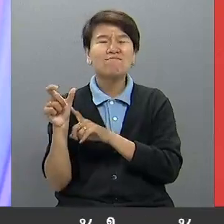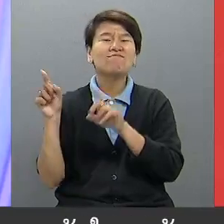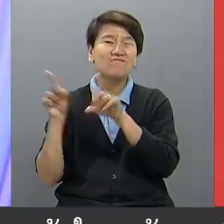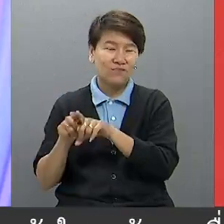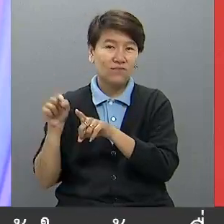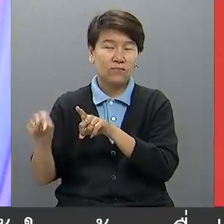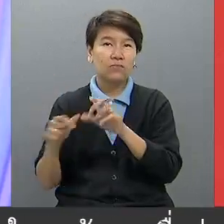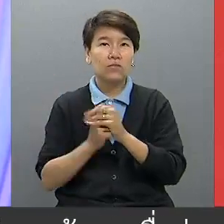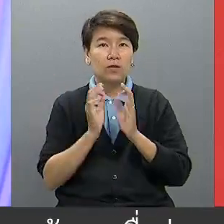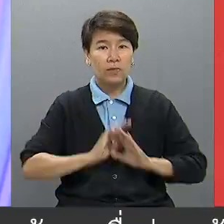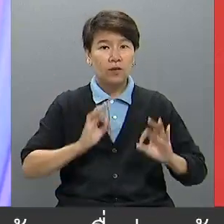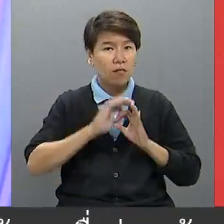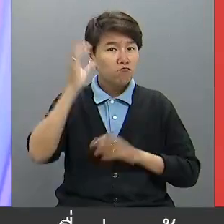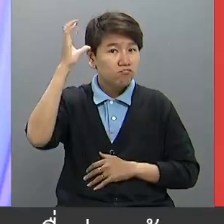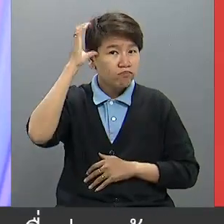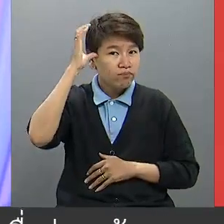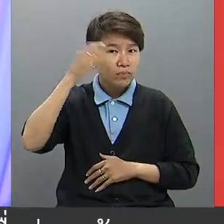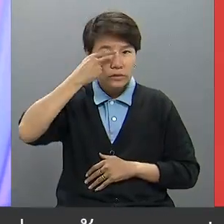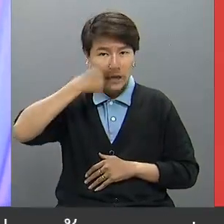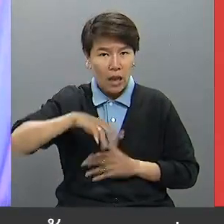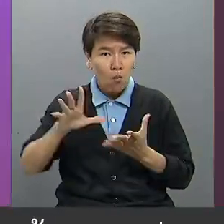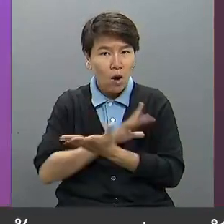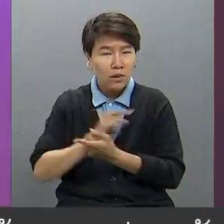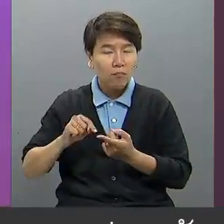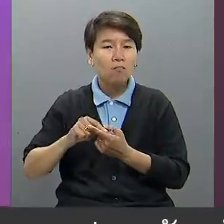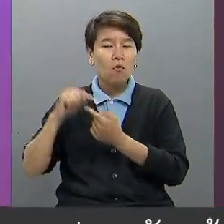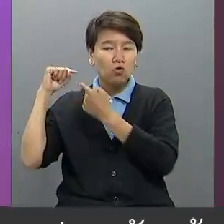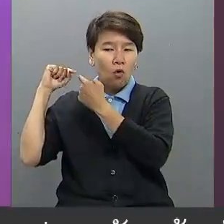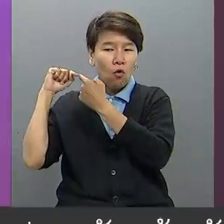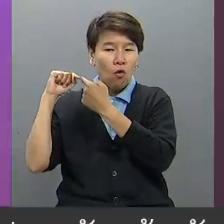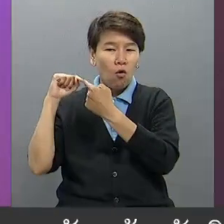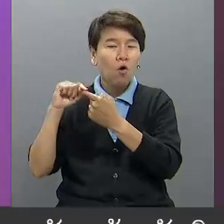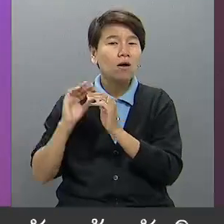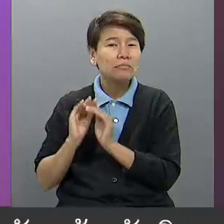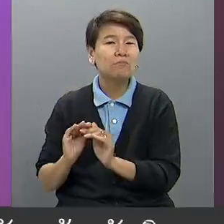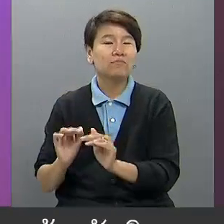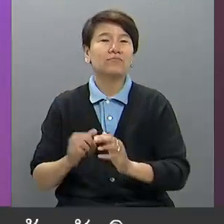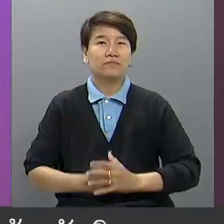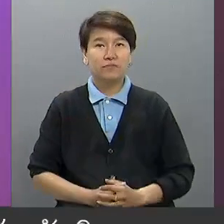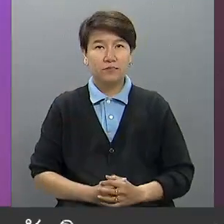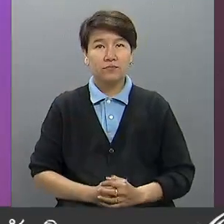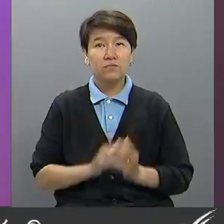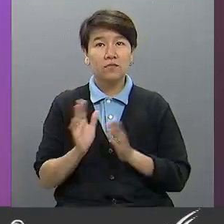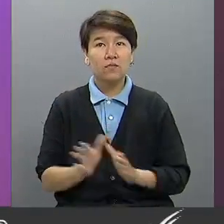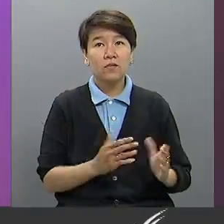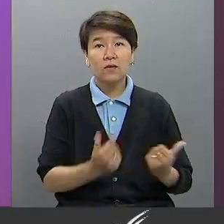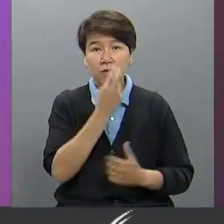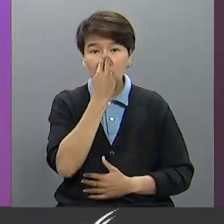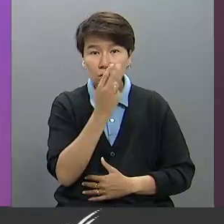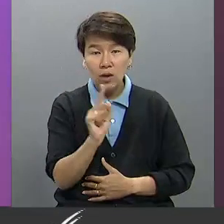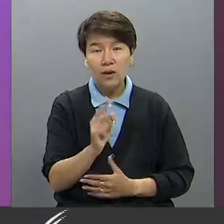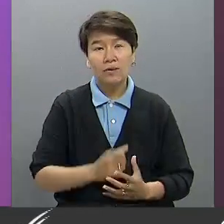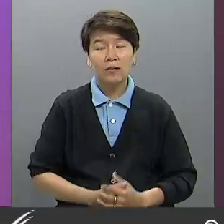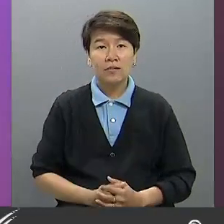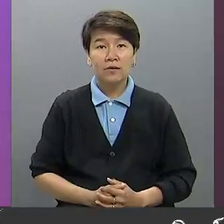ควรที่จะเก็บรักษาเอาไว้ให้รุ่นลูกรุ่นหลานได้ศึกษาต่อด้วย มาต่อกันที่อีกหนึ่งอย่างนะครับที่อยากจะนำเสนอนะครับชวนคุณผู้ชม